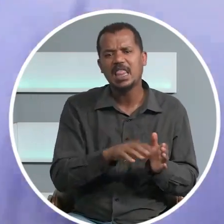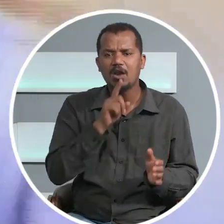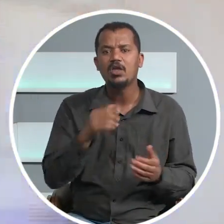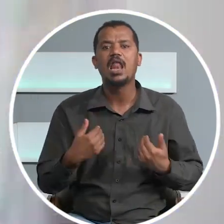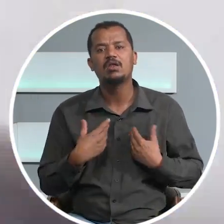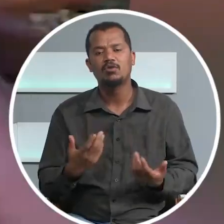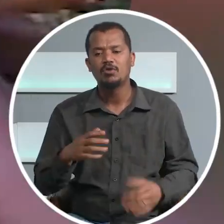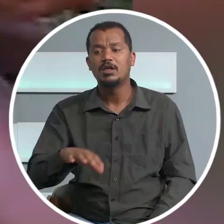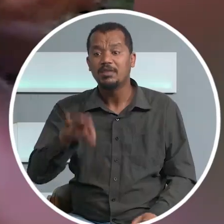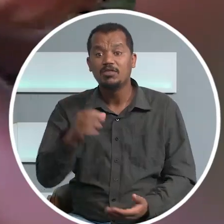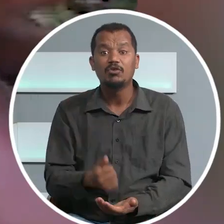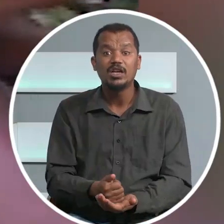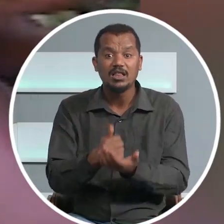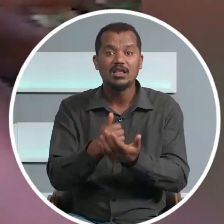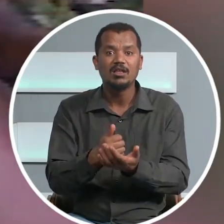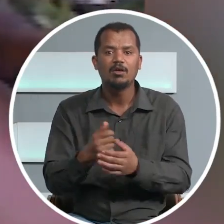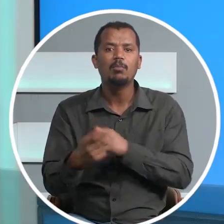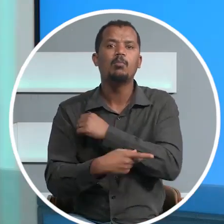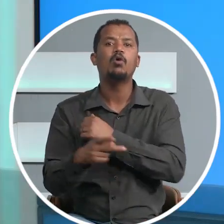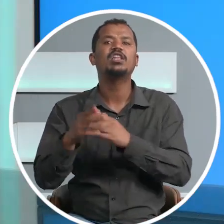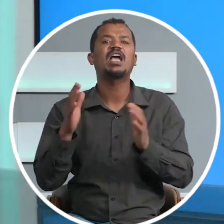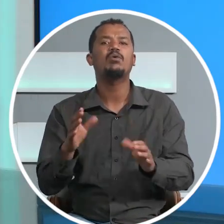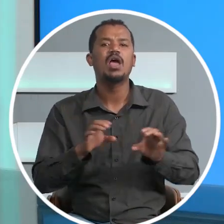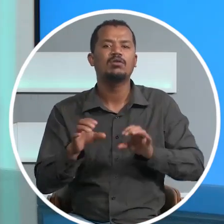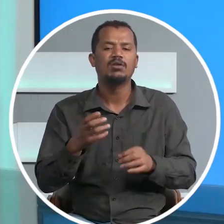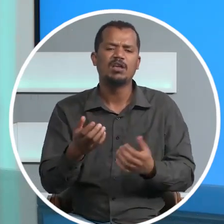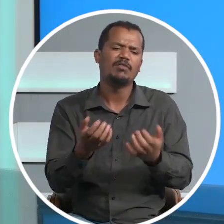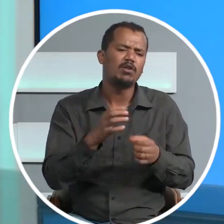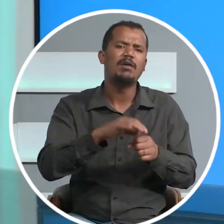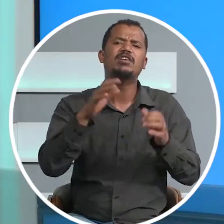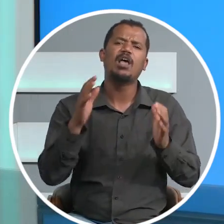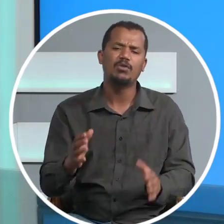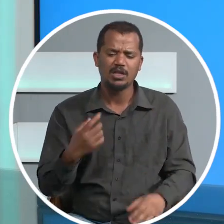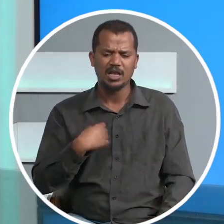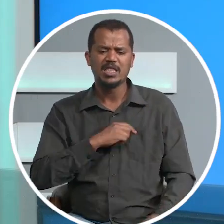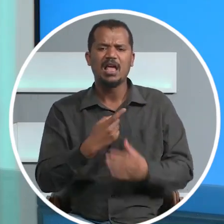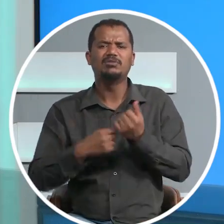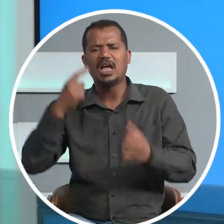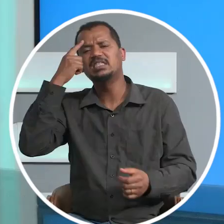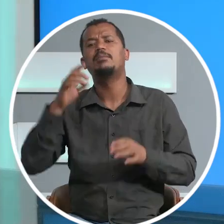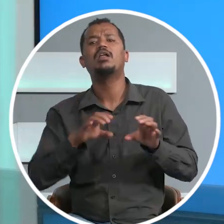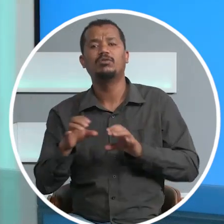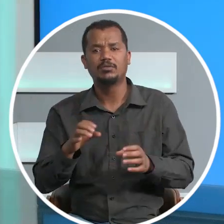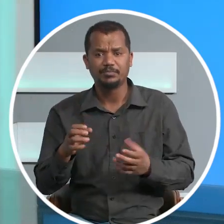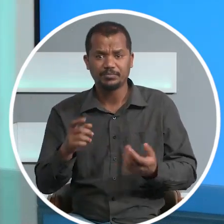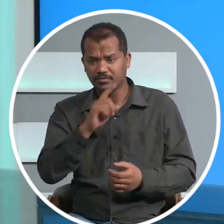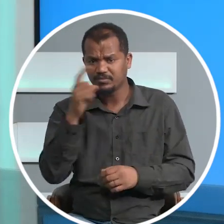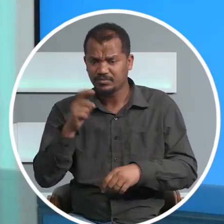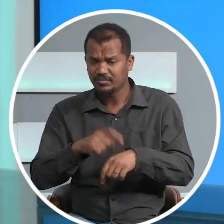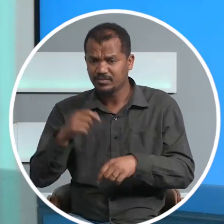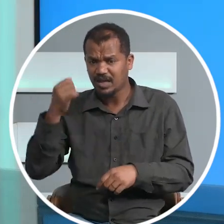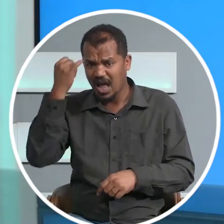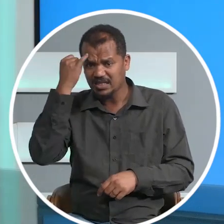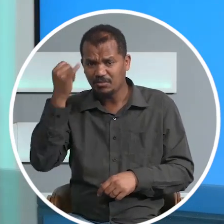ሲላቸው የሚገኘውን እርዳታ ፖለቲካ ያደርጉታል፣ ሲላቸው መንፈሳዊ ለእኛ ብቻ ሀሳቢ ያደርጉታል። አንዳንድ ጊዜ በጣም ንድፈ